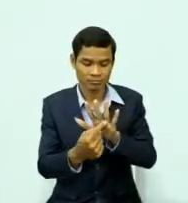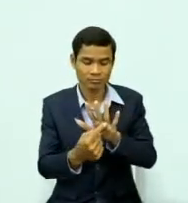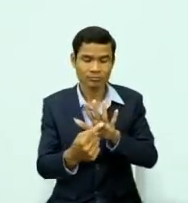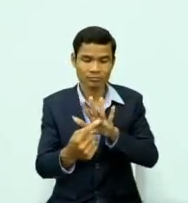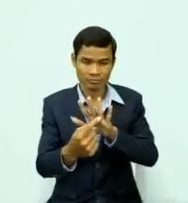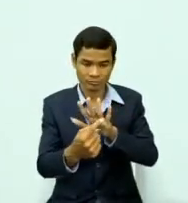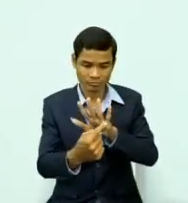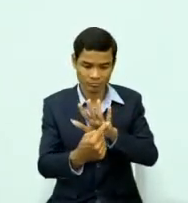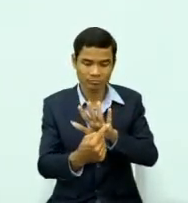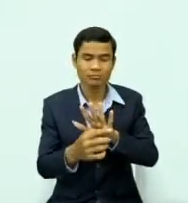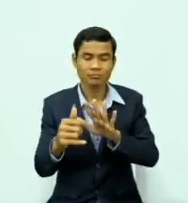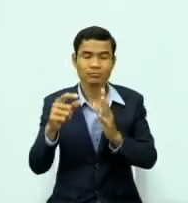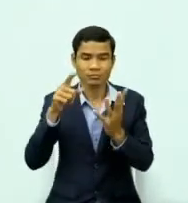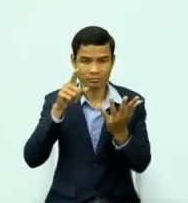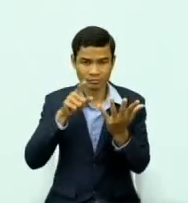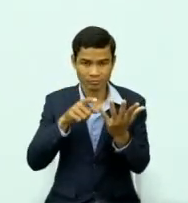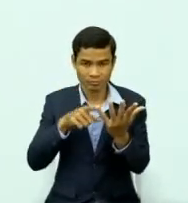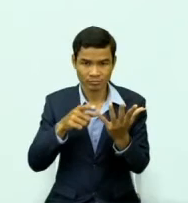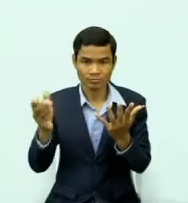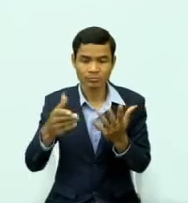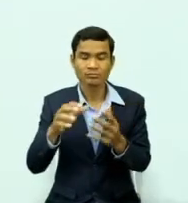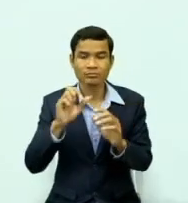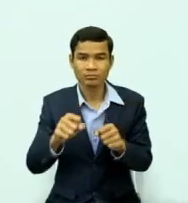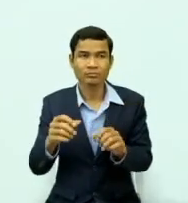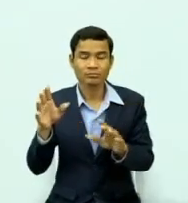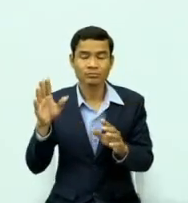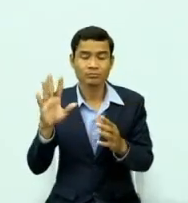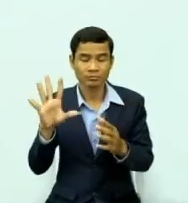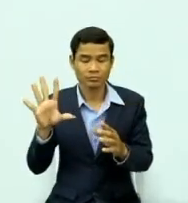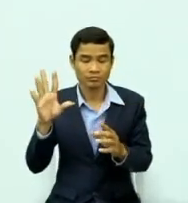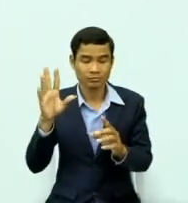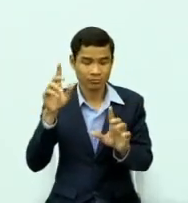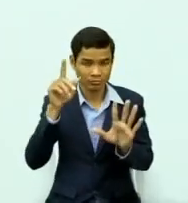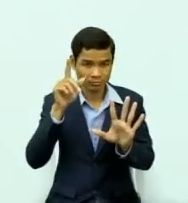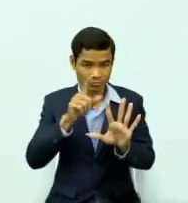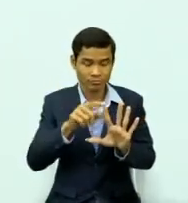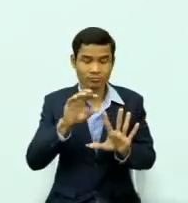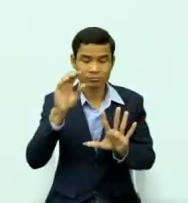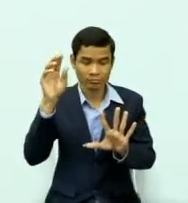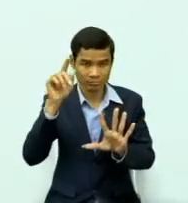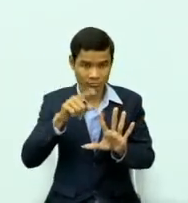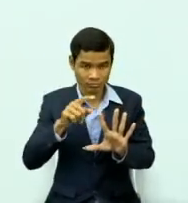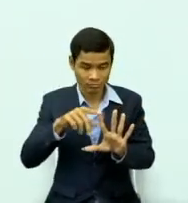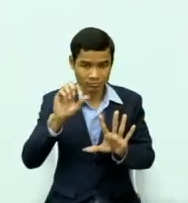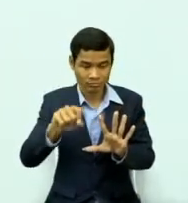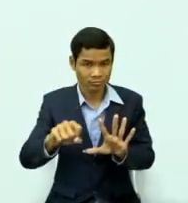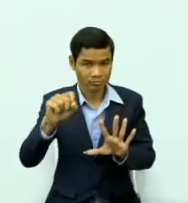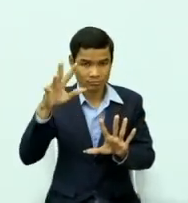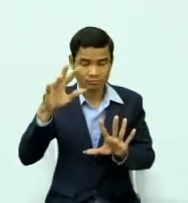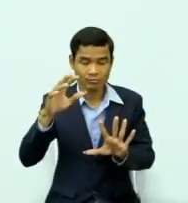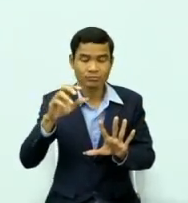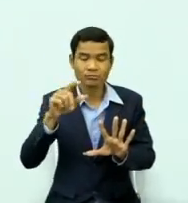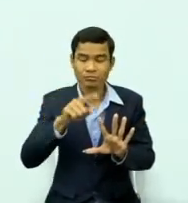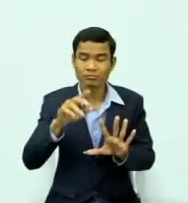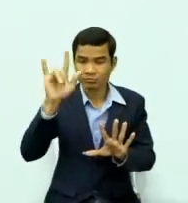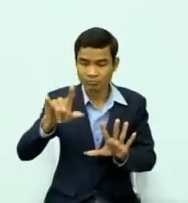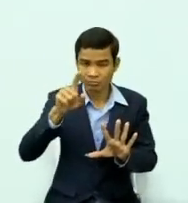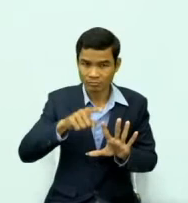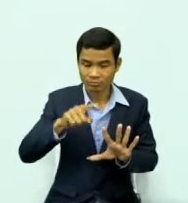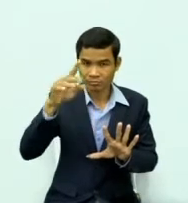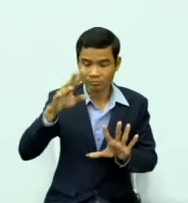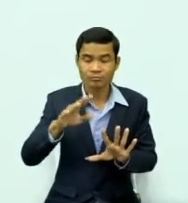sẽ ứa được cô sẽ ế chân bụng chậm bạch đá sẽ nhá mũ sẽ cái toán được cô thông minh cần đoàn tiết đời xa tái